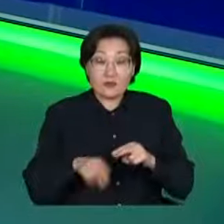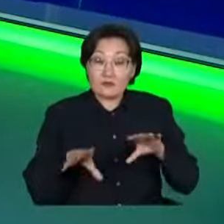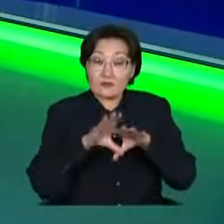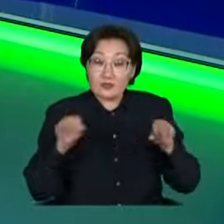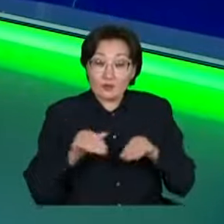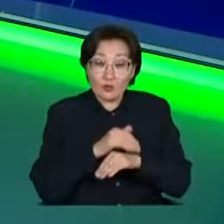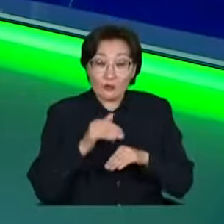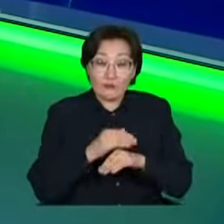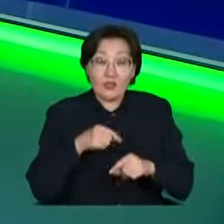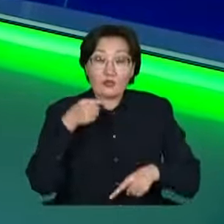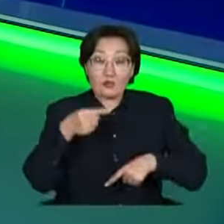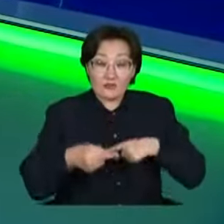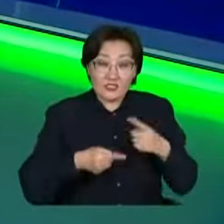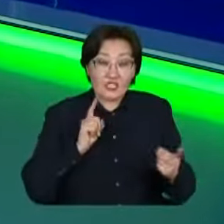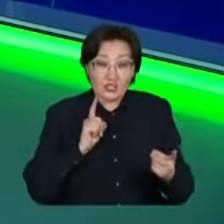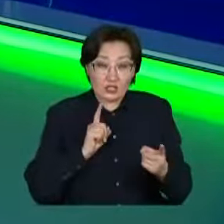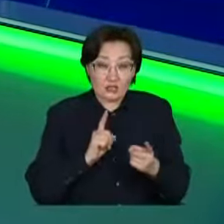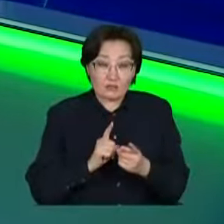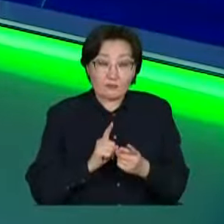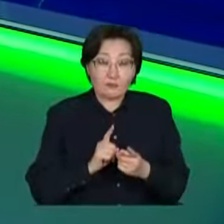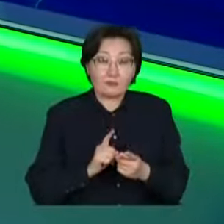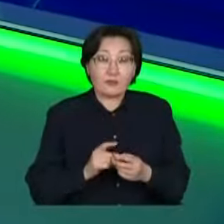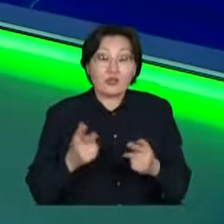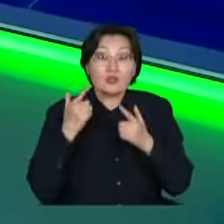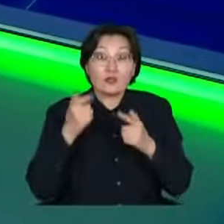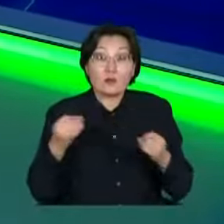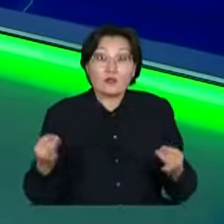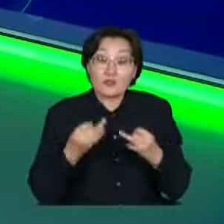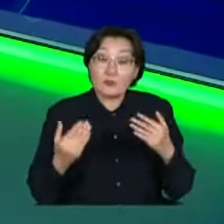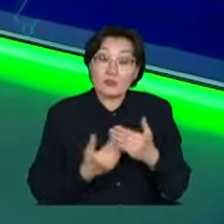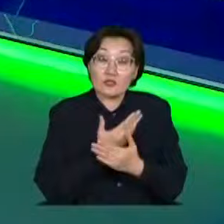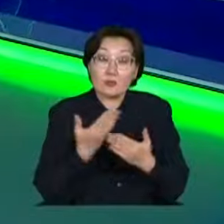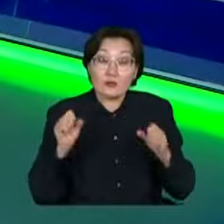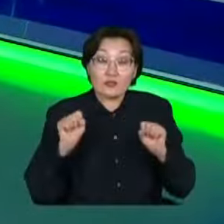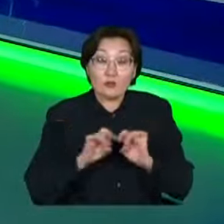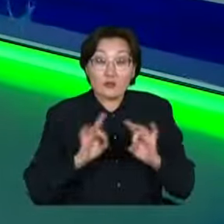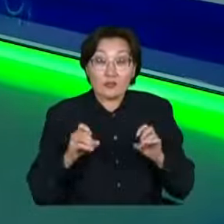для вас работали Алия Абитова и Диас Махамбетов. А я напомню, интересными новостями